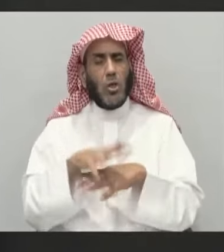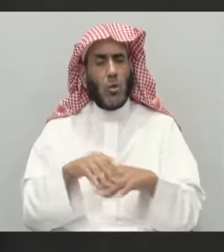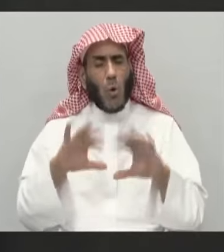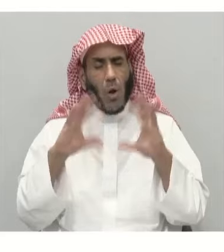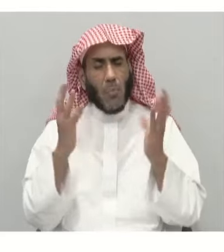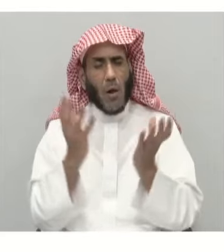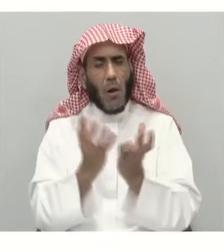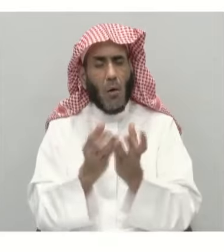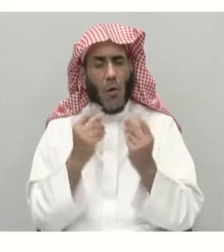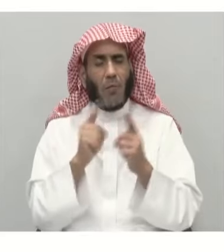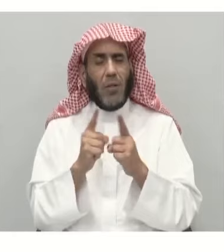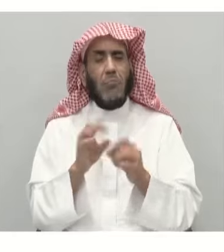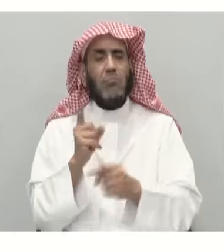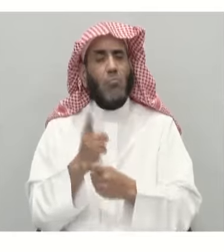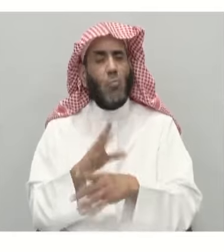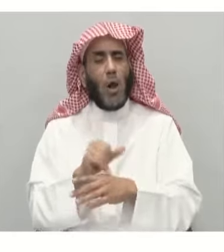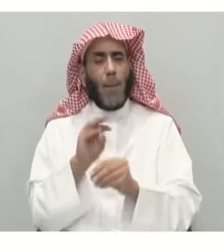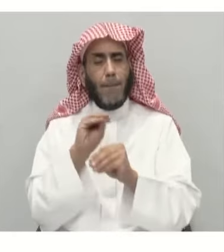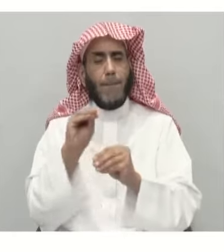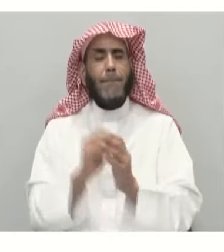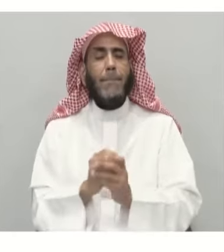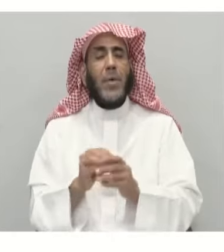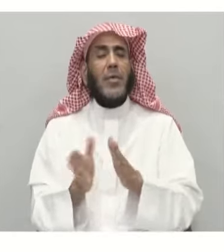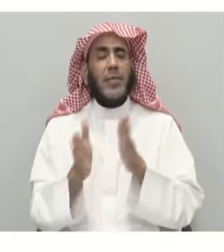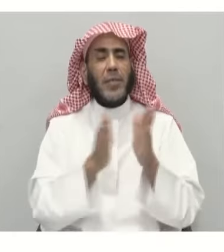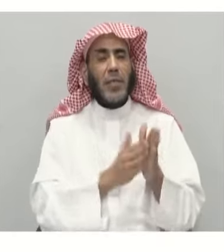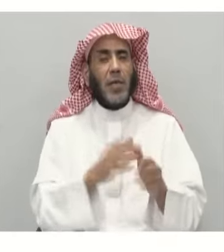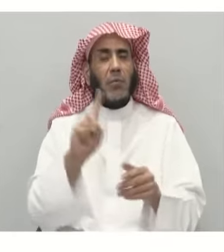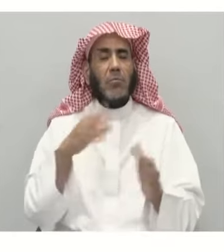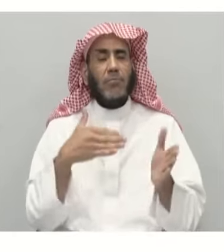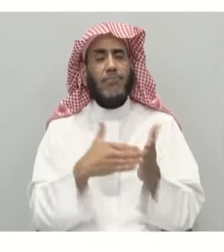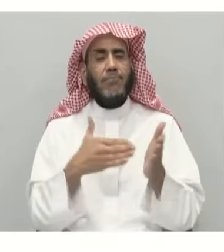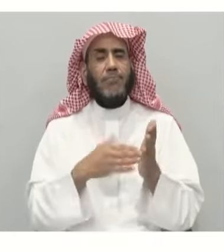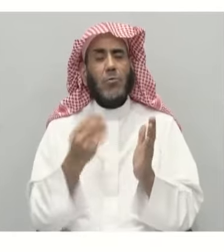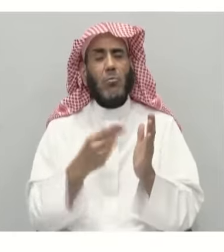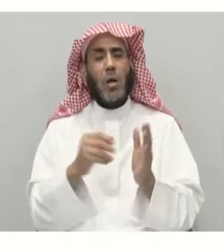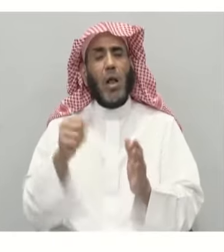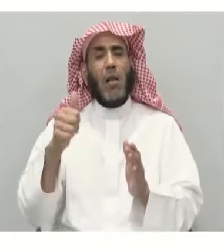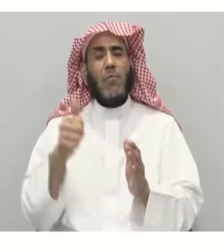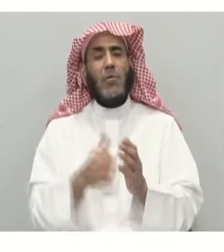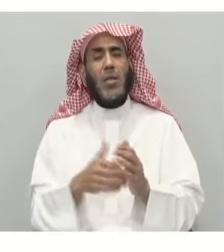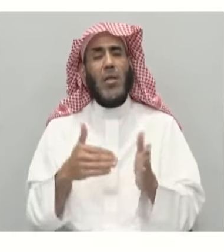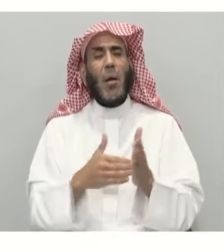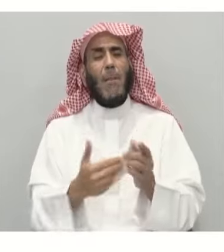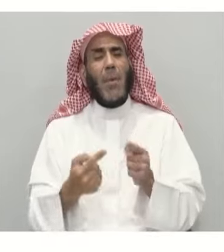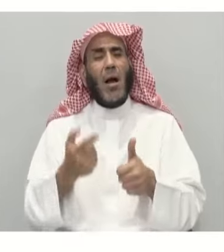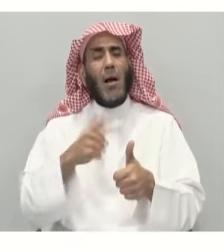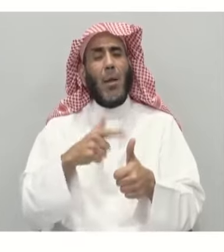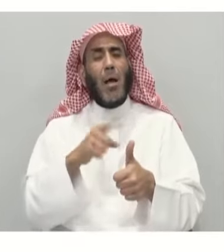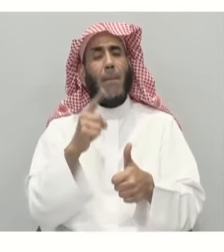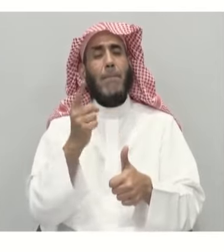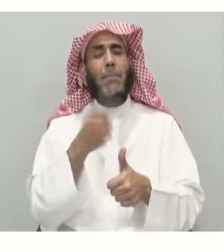شتات هذه المعلومات انتقل بعد ذالك الى الهمزه المتطرفه متى تكتب على الف تقول اذا كان ما قبلها